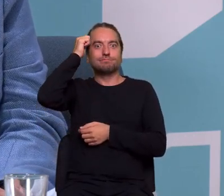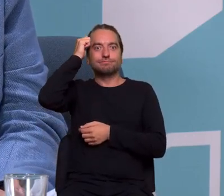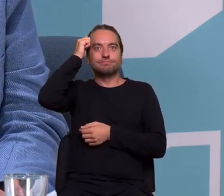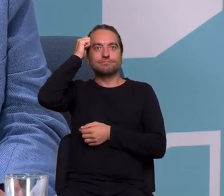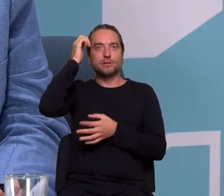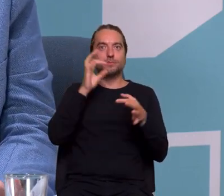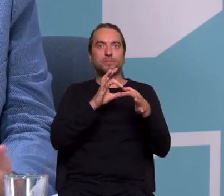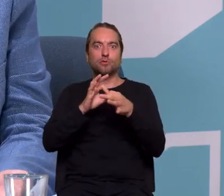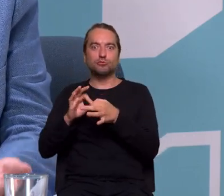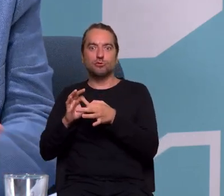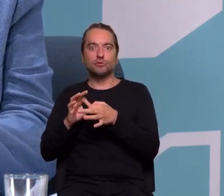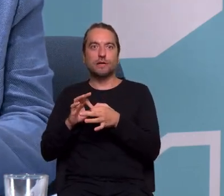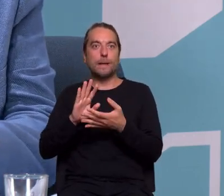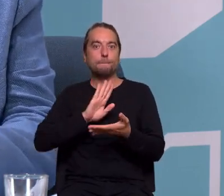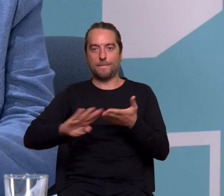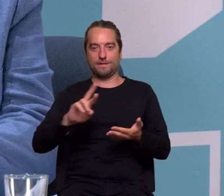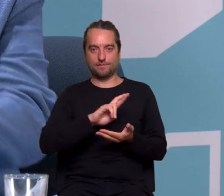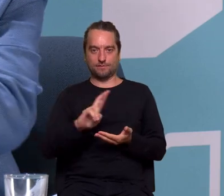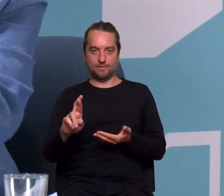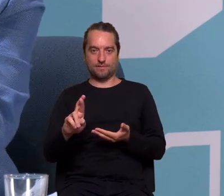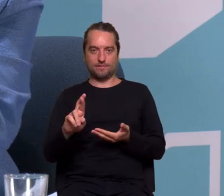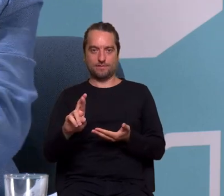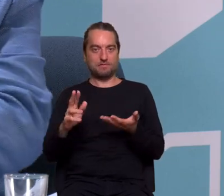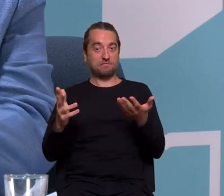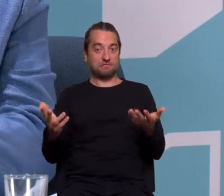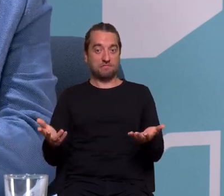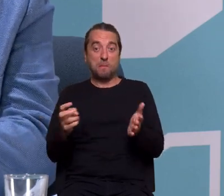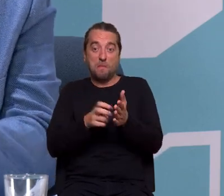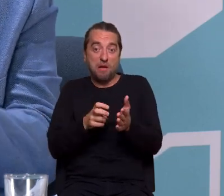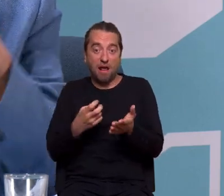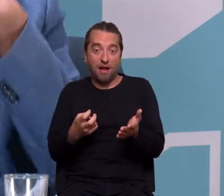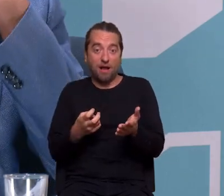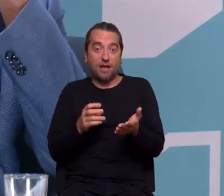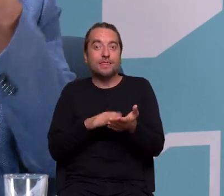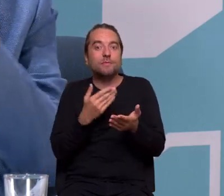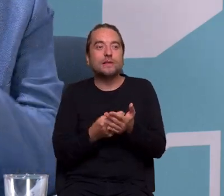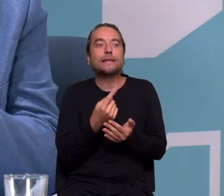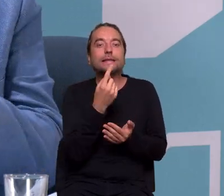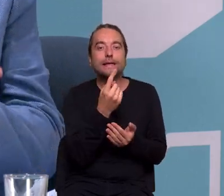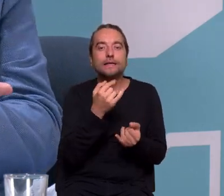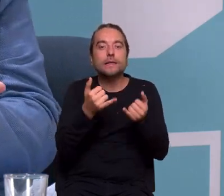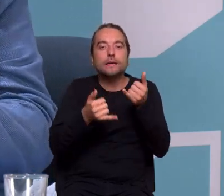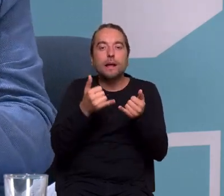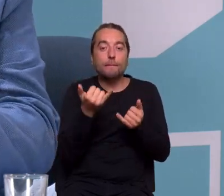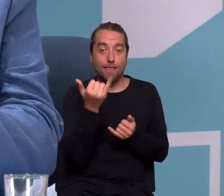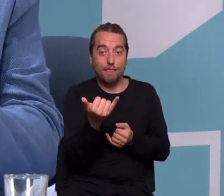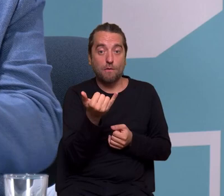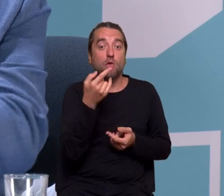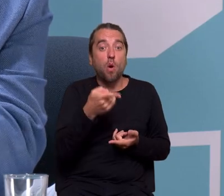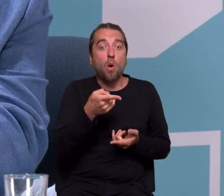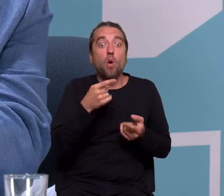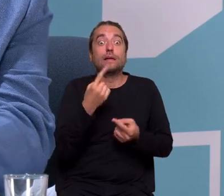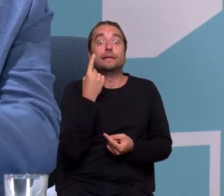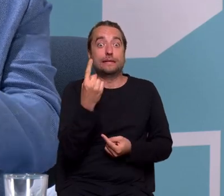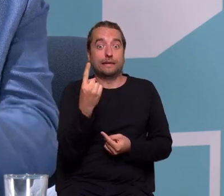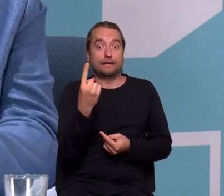w odniesieniu do rzeczy, których brak, to znaczy to nagle się okazuje, że właśnie ten jeden przysłowiowy pantofel, że coś, co zostało, to jest w zasadzie jedyny, nawet już